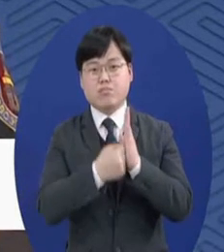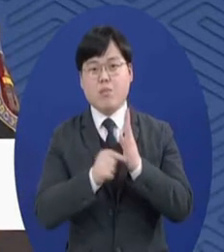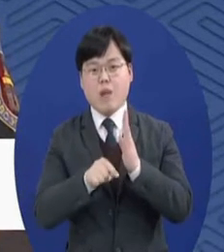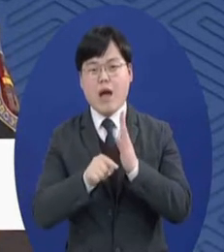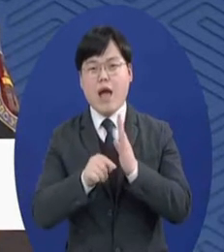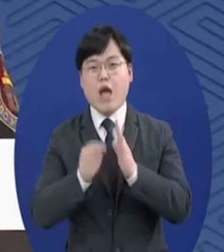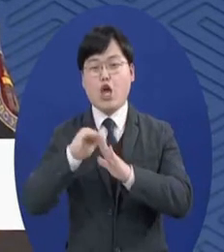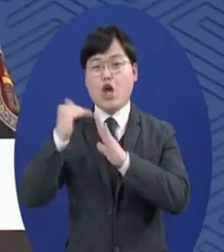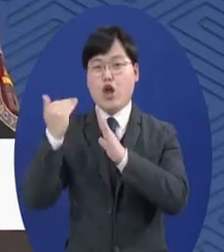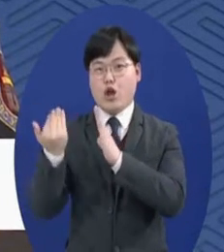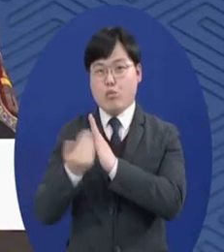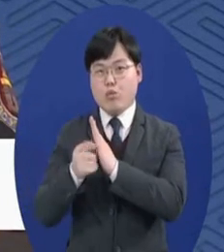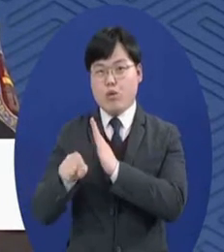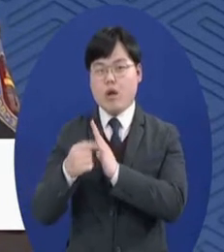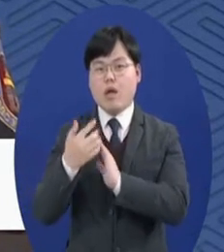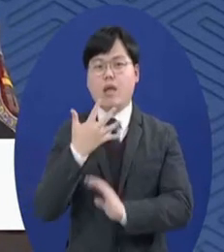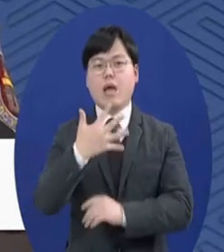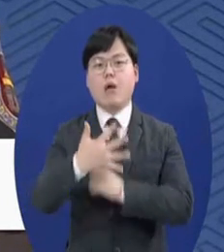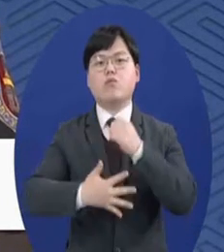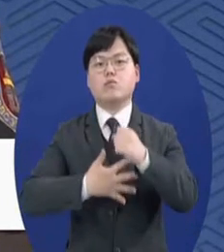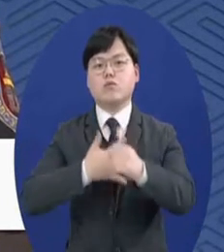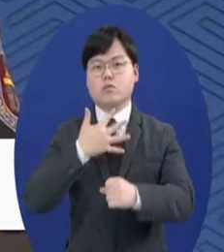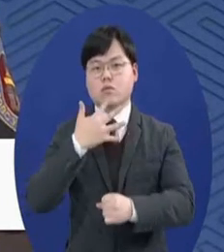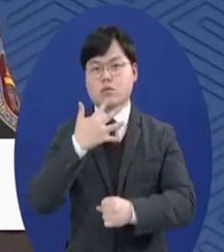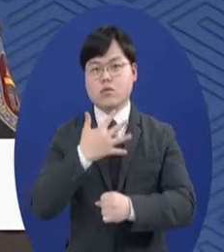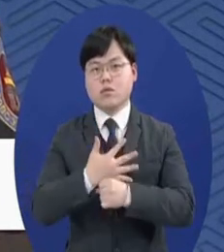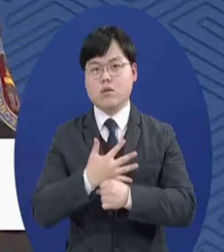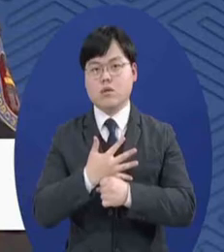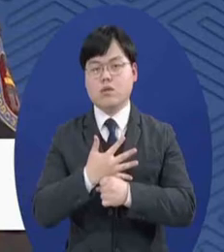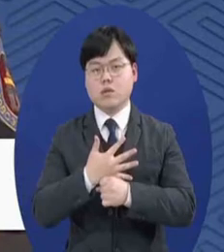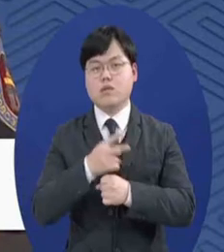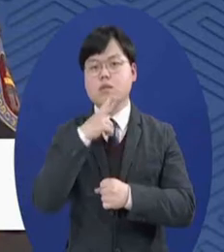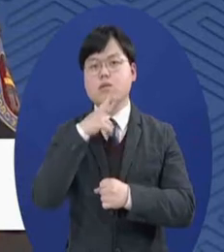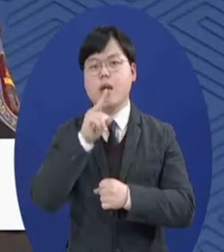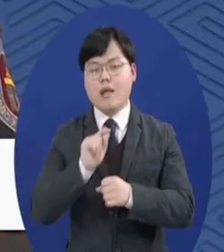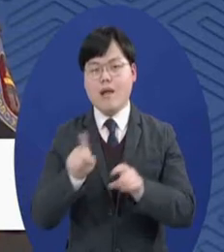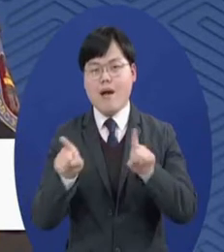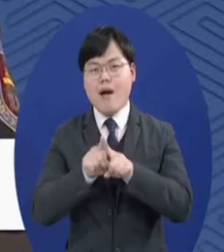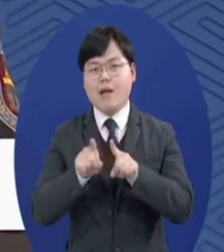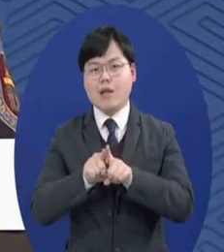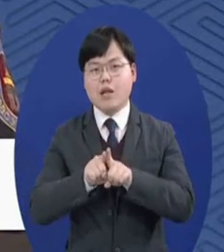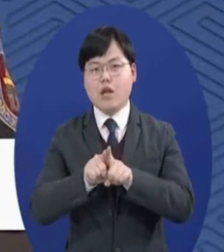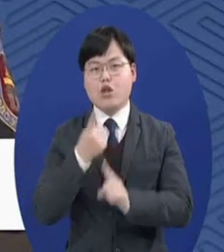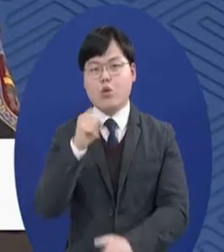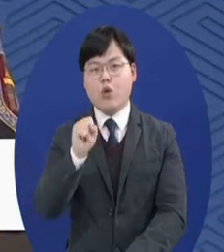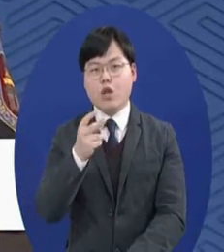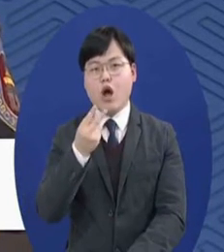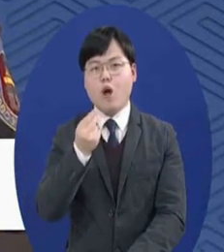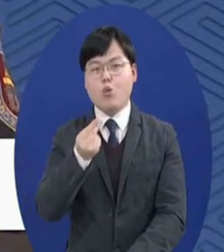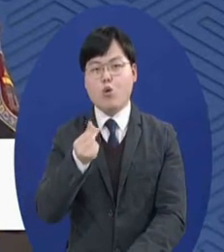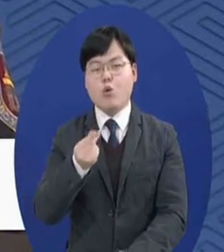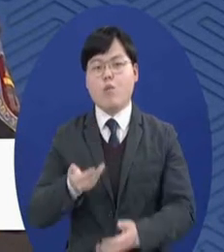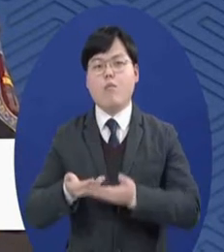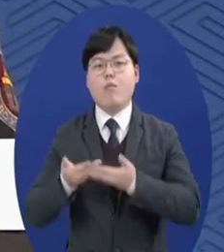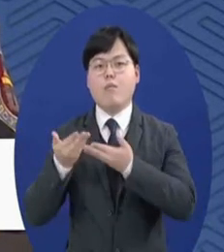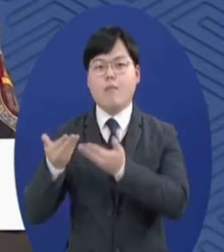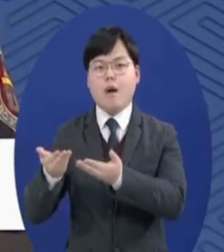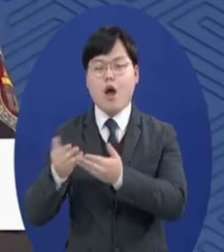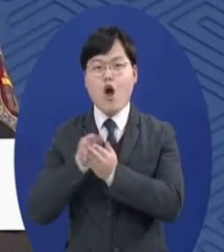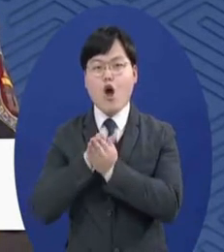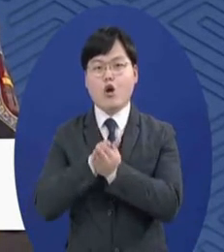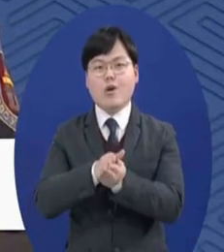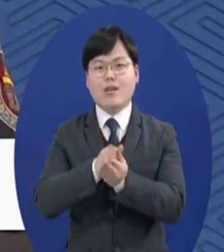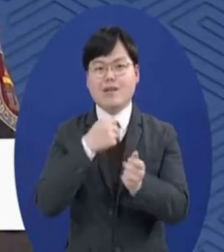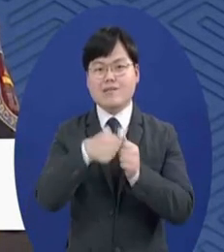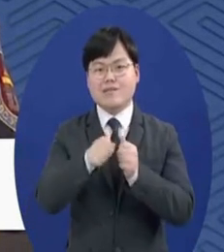дагуу ар гэрт нь 5 жил энэ цалин өсөлтөд тэмцэх хэмжээний нэг удаагийн тэтгэлэг мөн олон